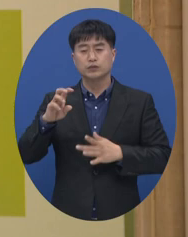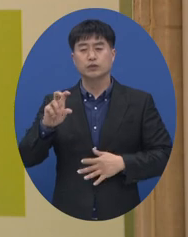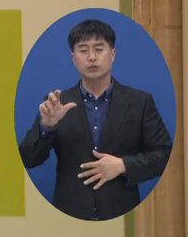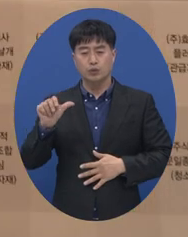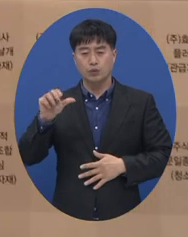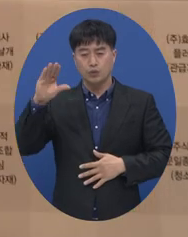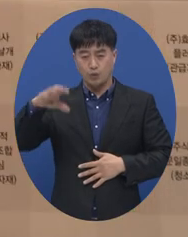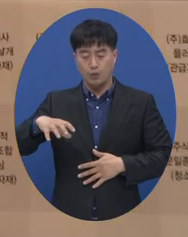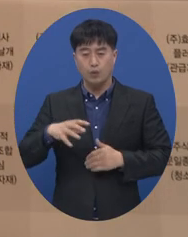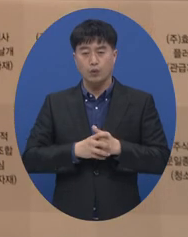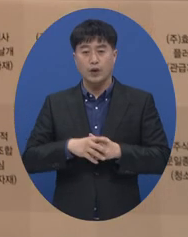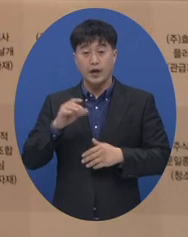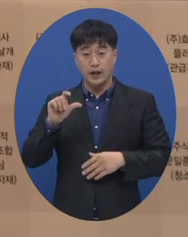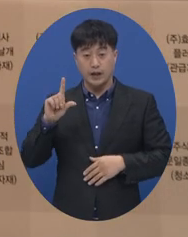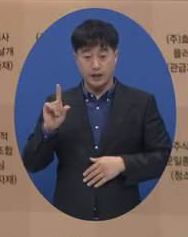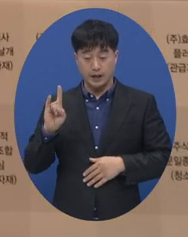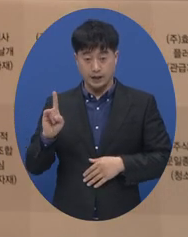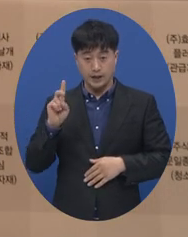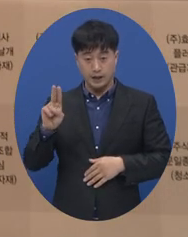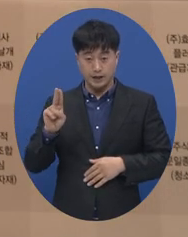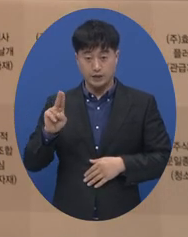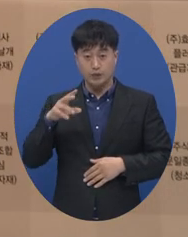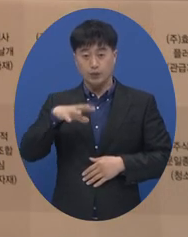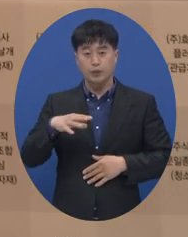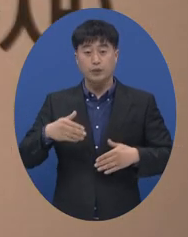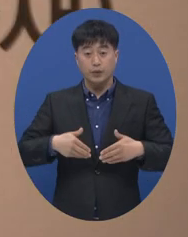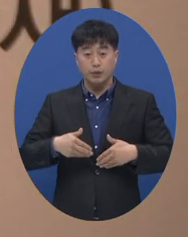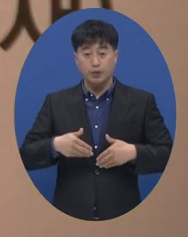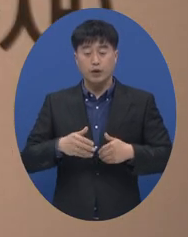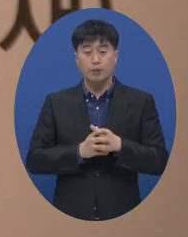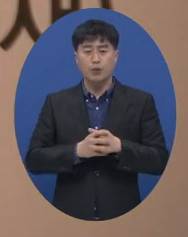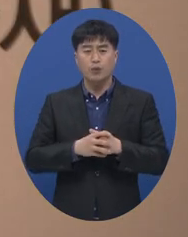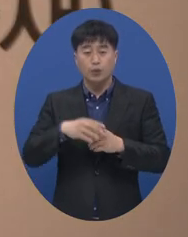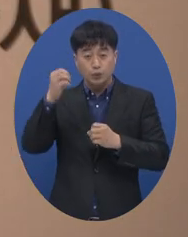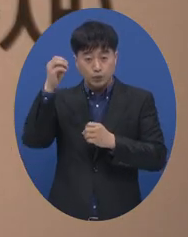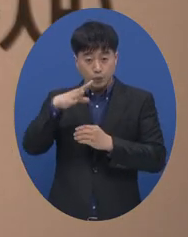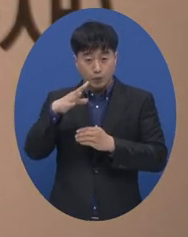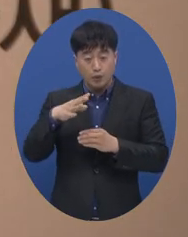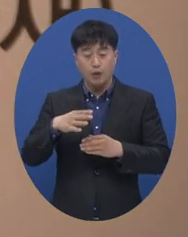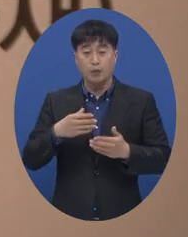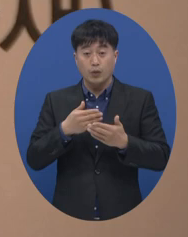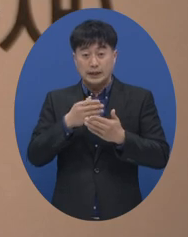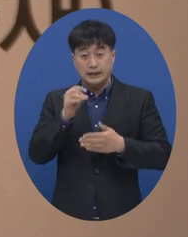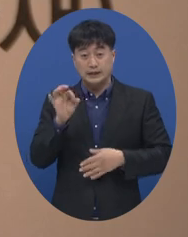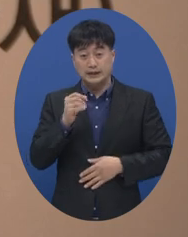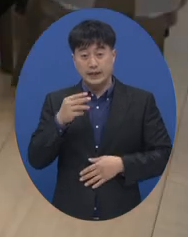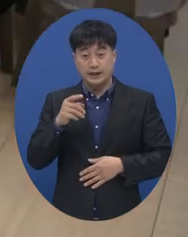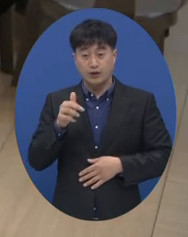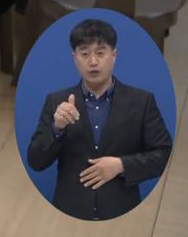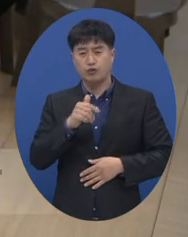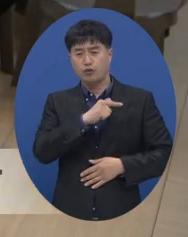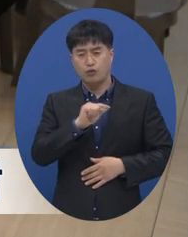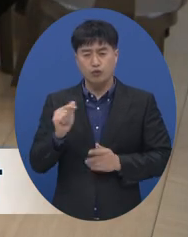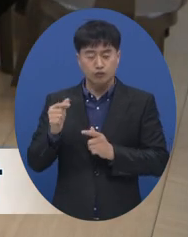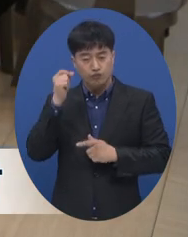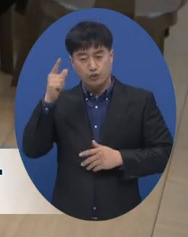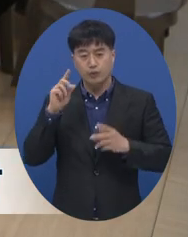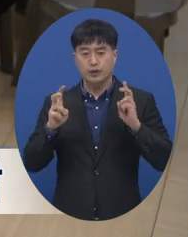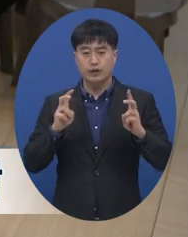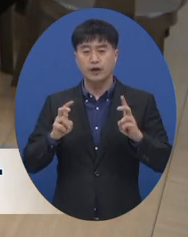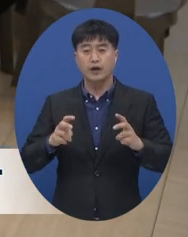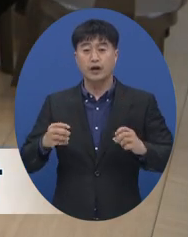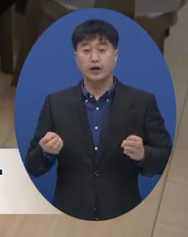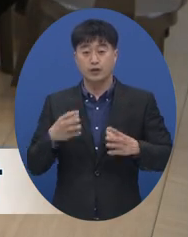한국토지주택공사 에 3 필요한 실내건축과 인테리어 조명 홍보 등과 관련된 돈의 우수기업 드립니다 행사장에 선